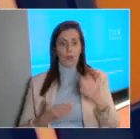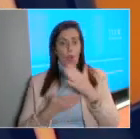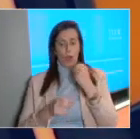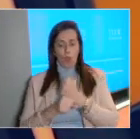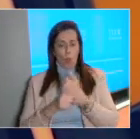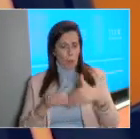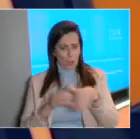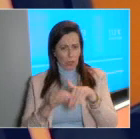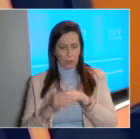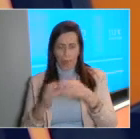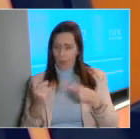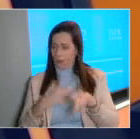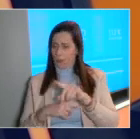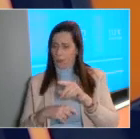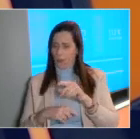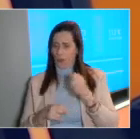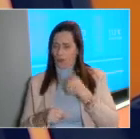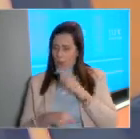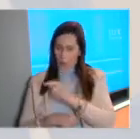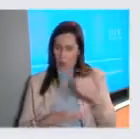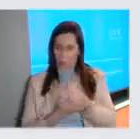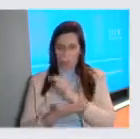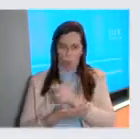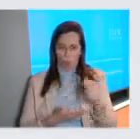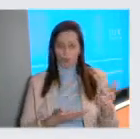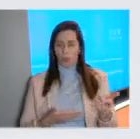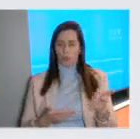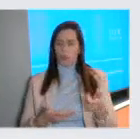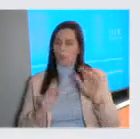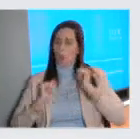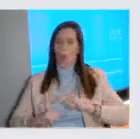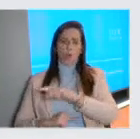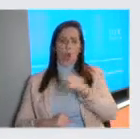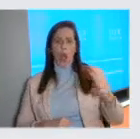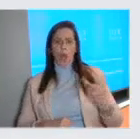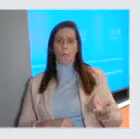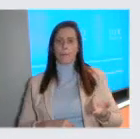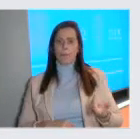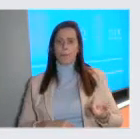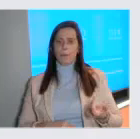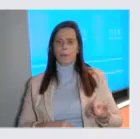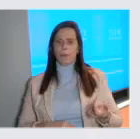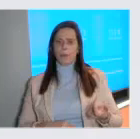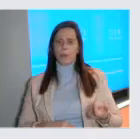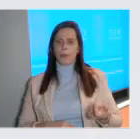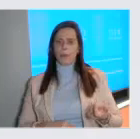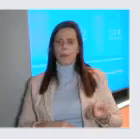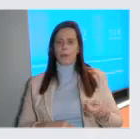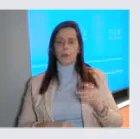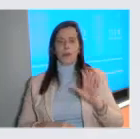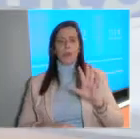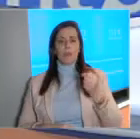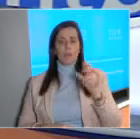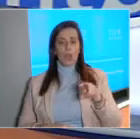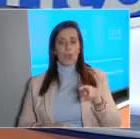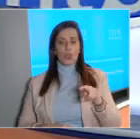שכירים שרבים מהם אני מעסיק ומשלם להם, נורא נוח להם. בהרבה מובנים. תגיד, מושיק, אם